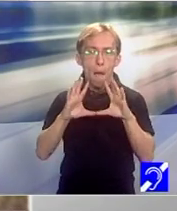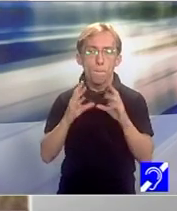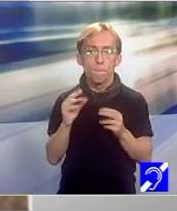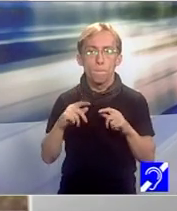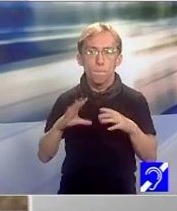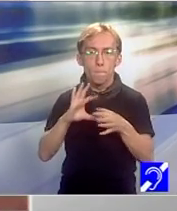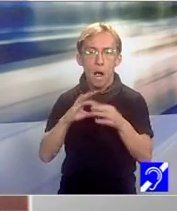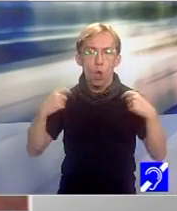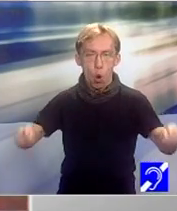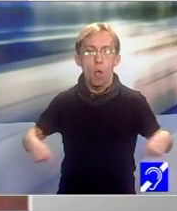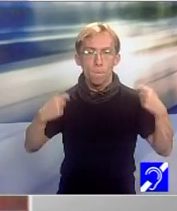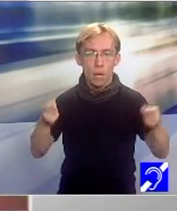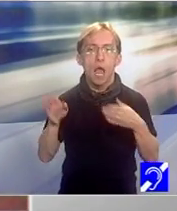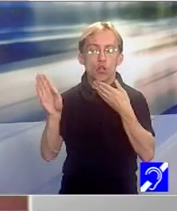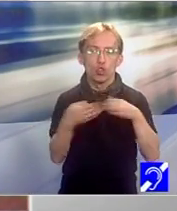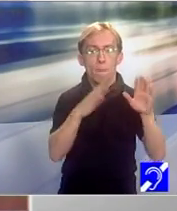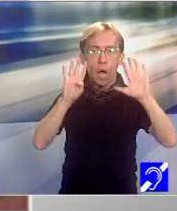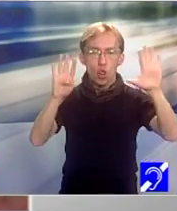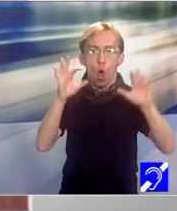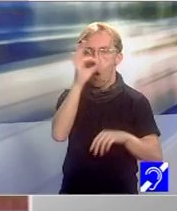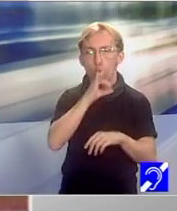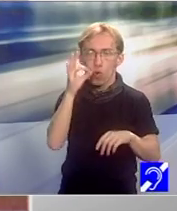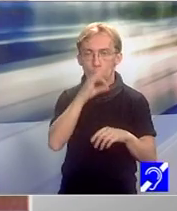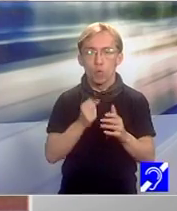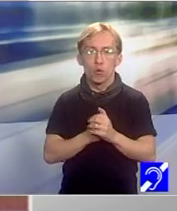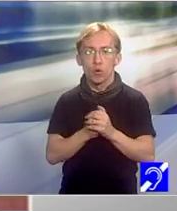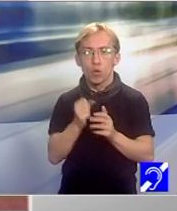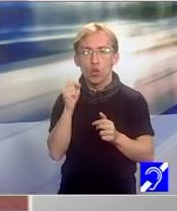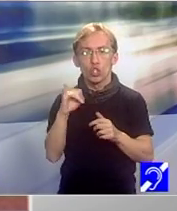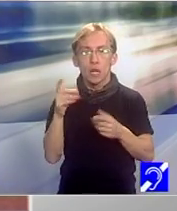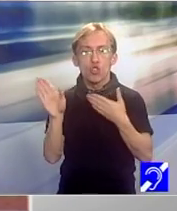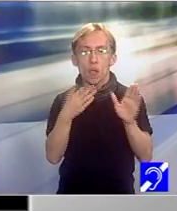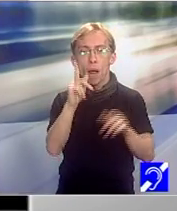de Tineret încep pe 9 octombrie și se vor desfășura la Genova, în Italia.